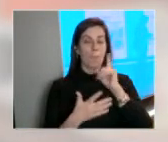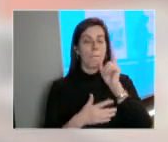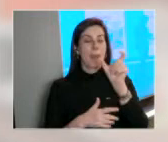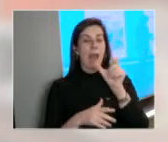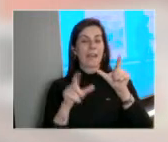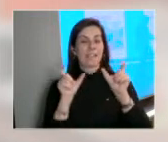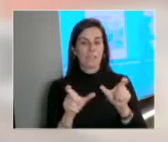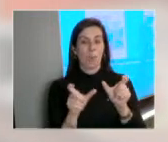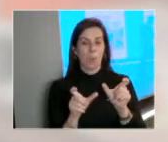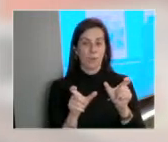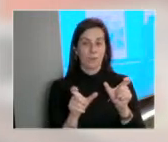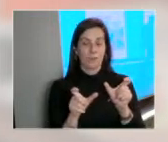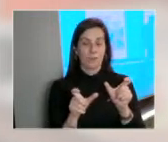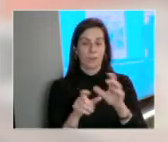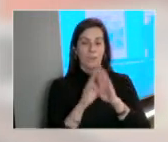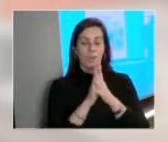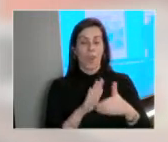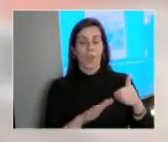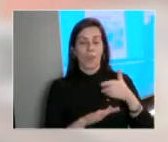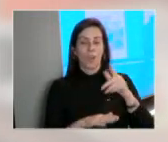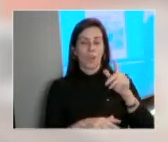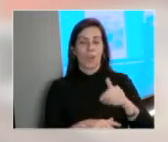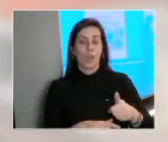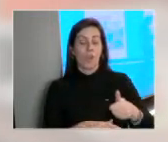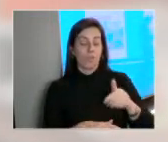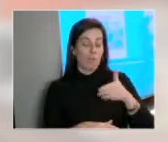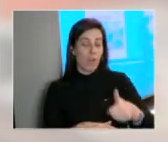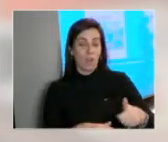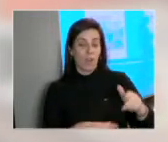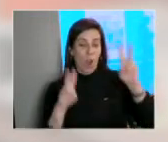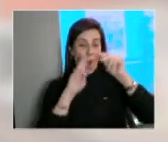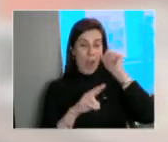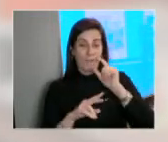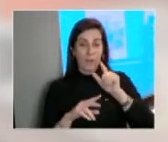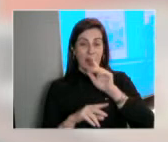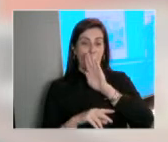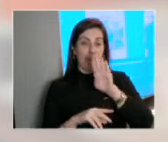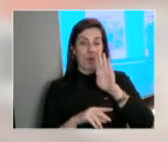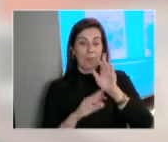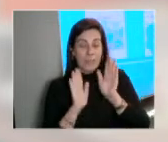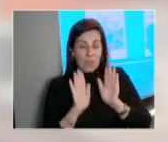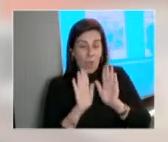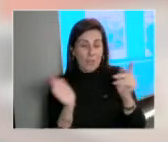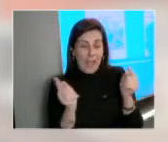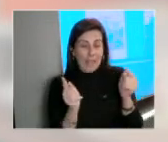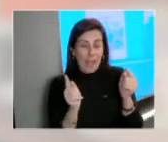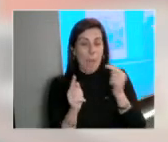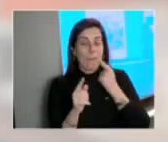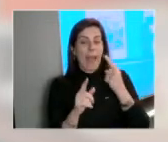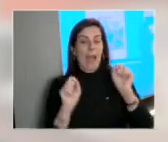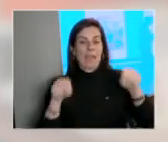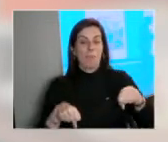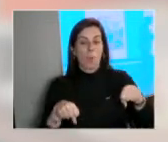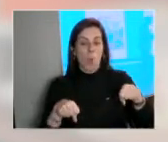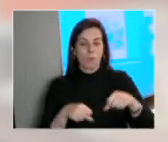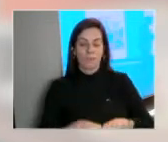חסינות, כשכל ראשי כחול לבן דוחפים אותו, כשמולם נתניהו דוחף סוס קטן עם המילה